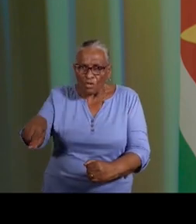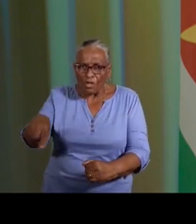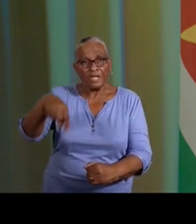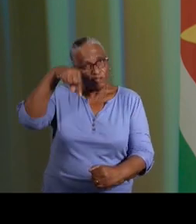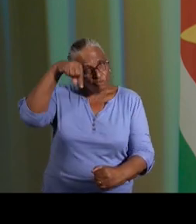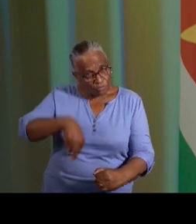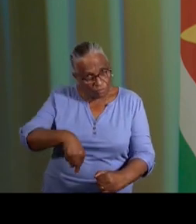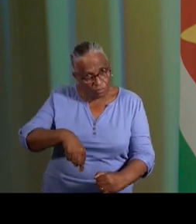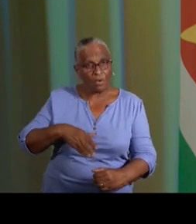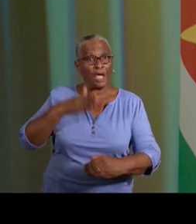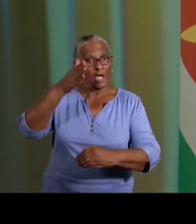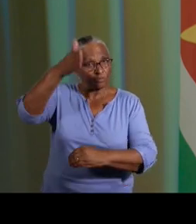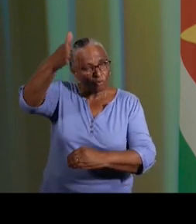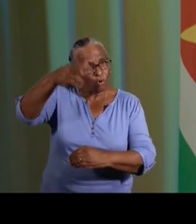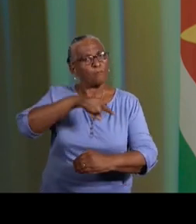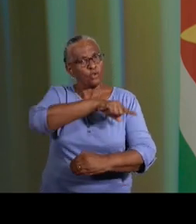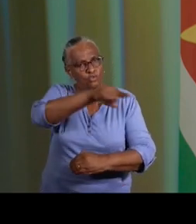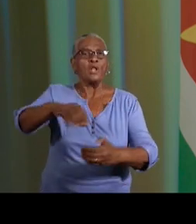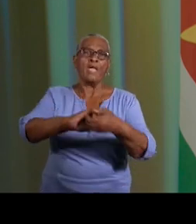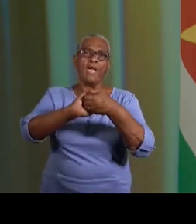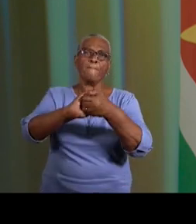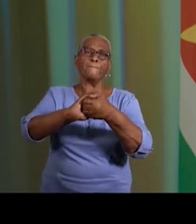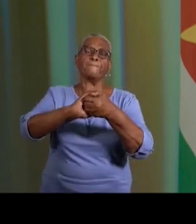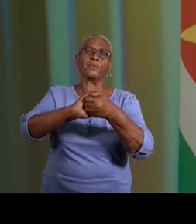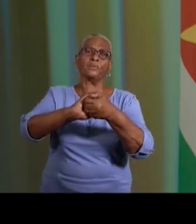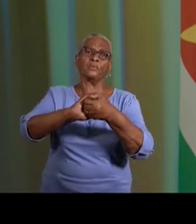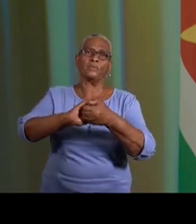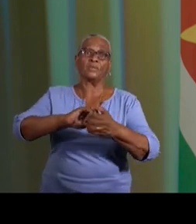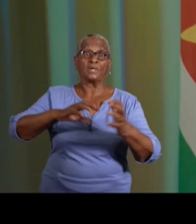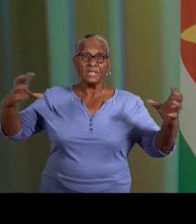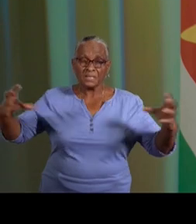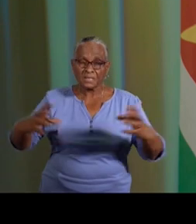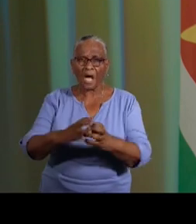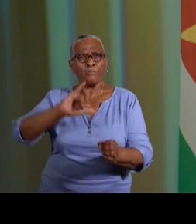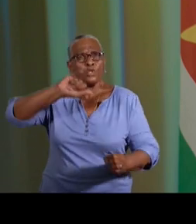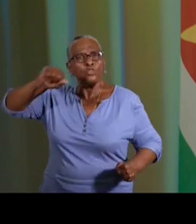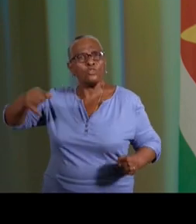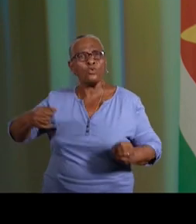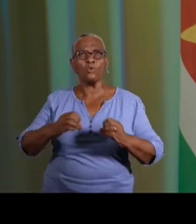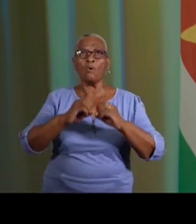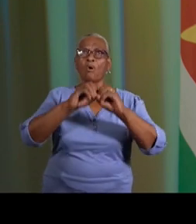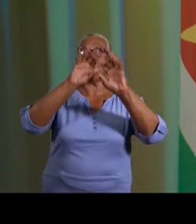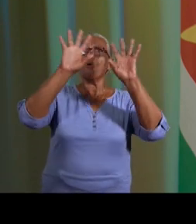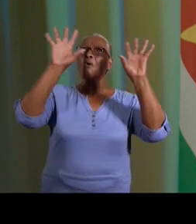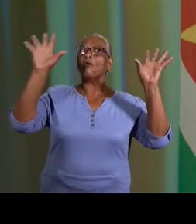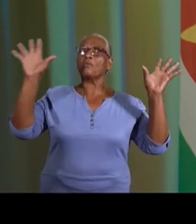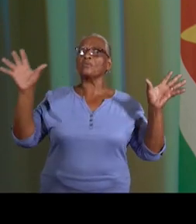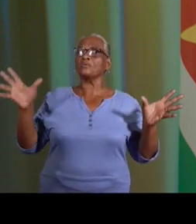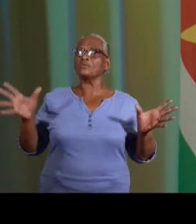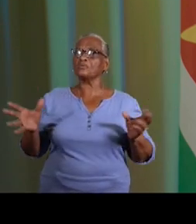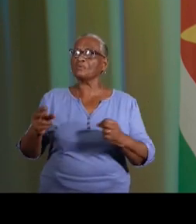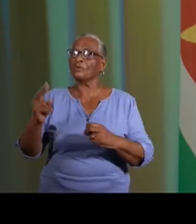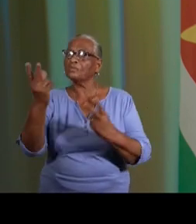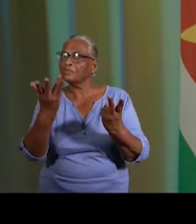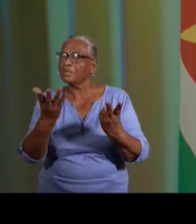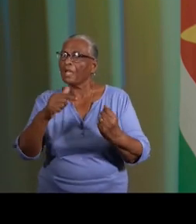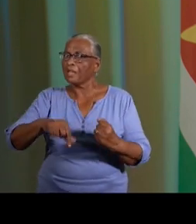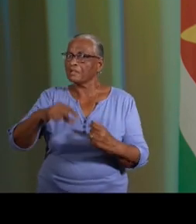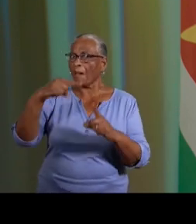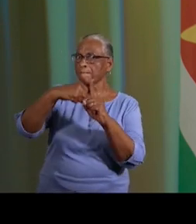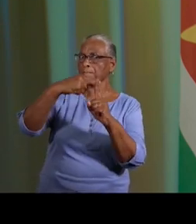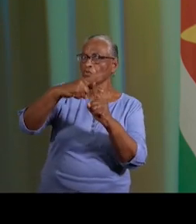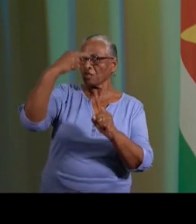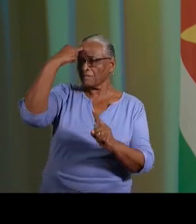handen ligt het heden en de toekomst. Samen kunnen jullie een nieuwe horizon schilderen, gebaseerd